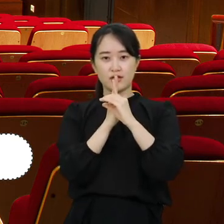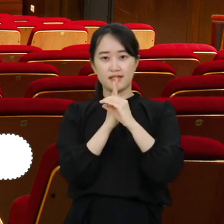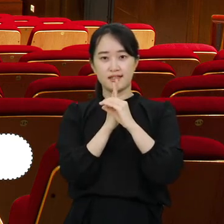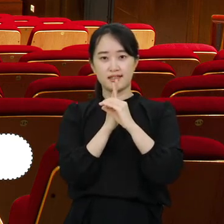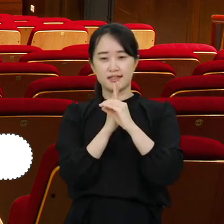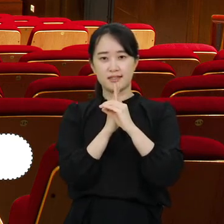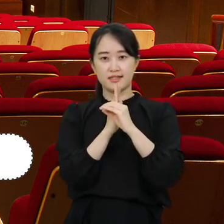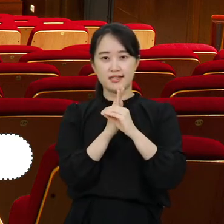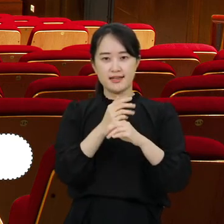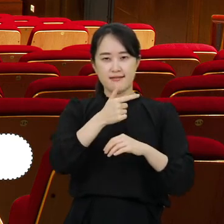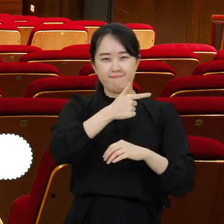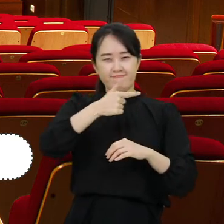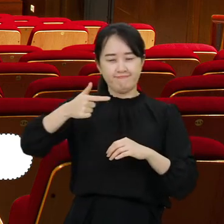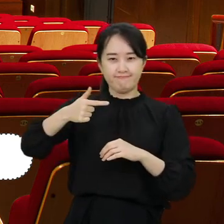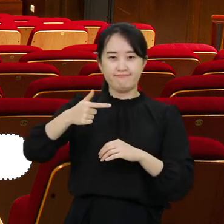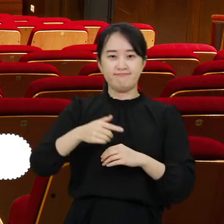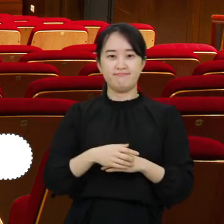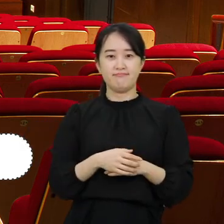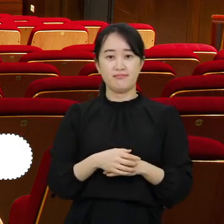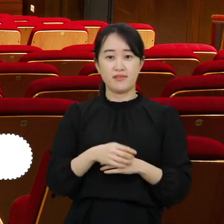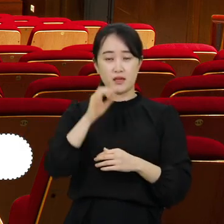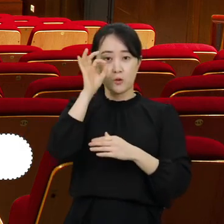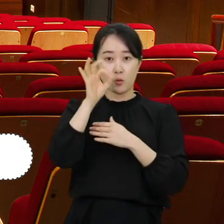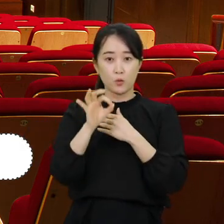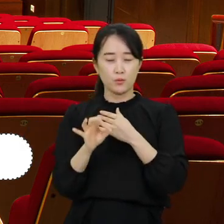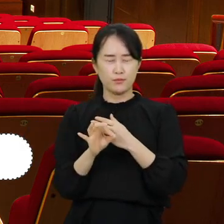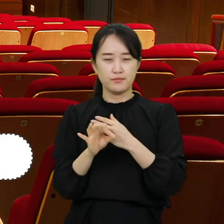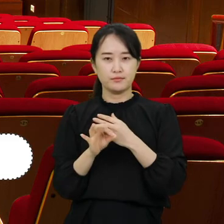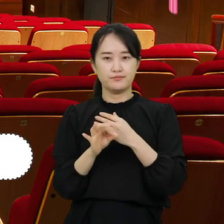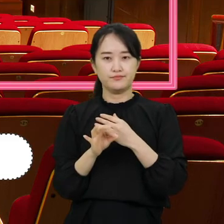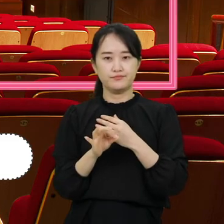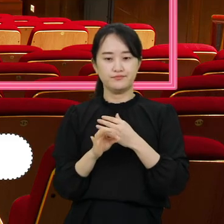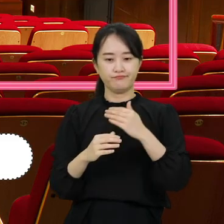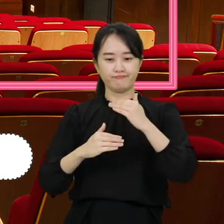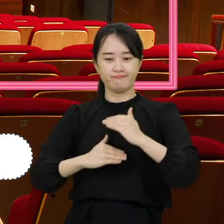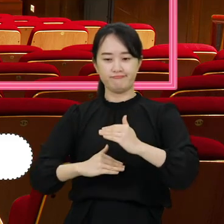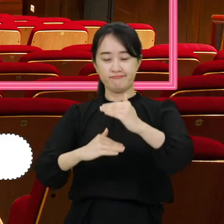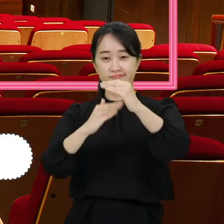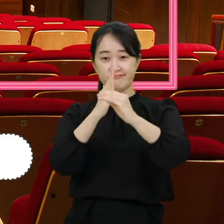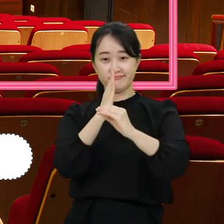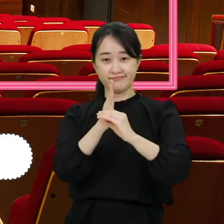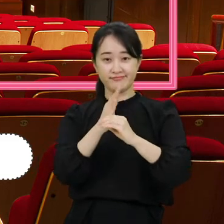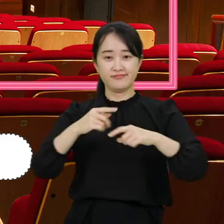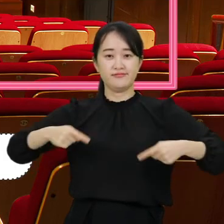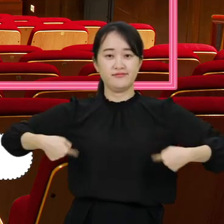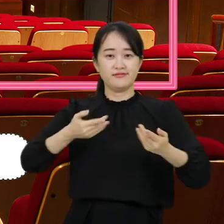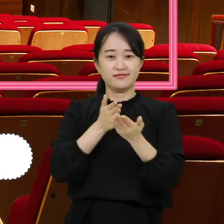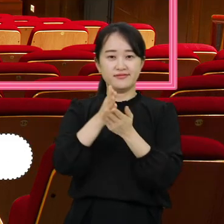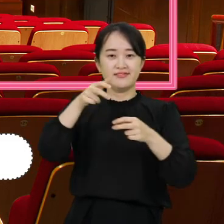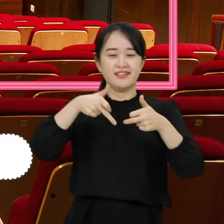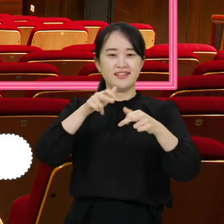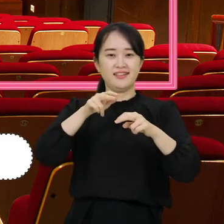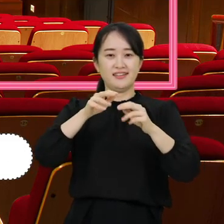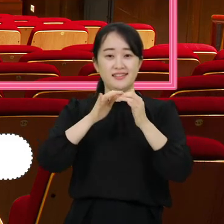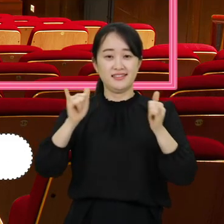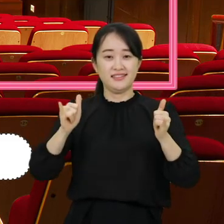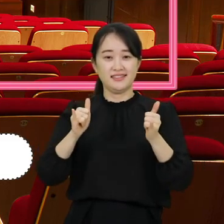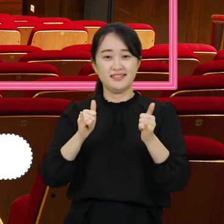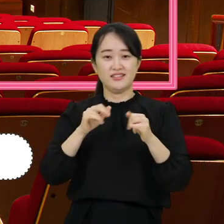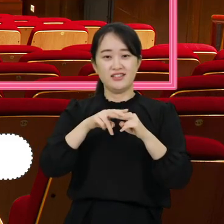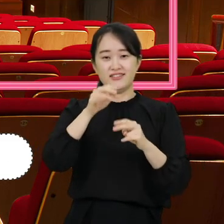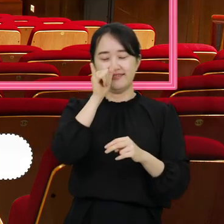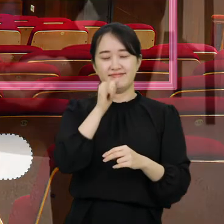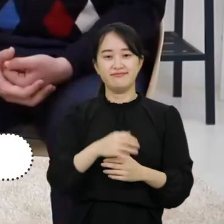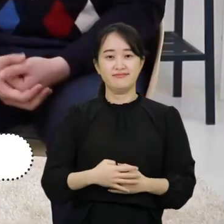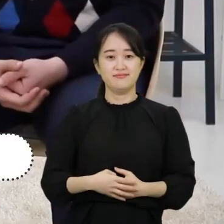상영관들 그런 게 대형 상영관인데 거기에 보시면은 이렇게 중간에 휠체어용 장애인 좌석들이 있는 것들을 확인을 해보실